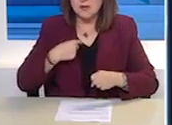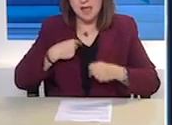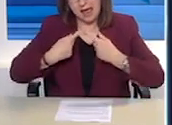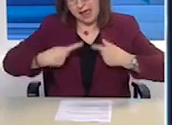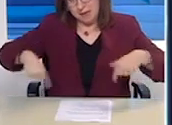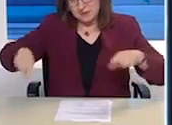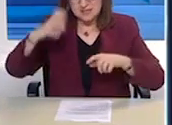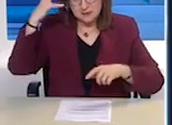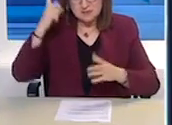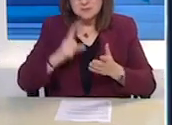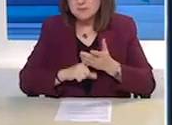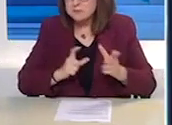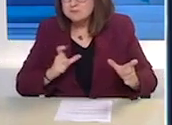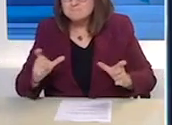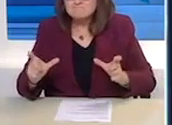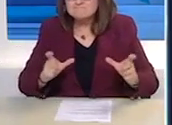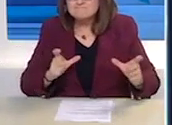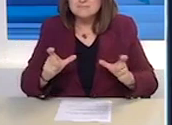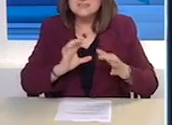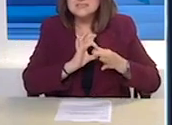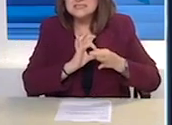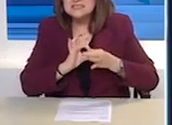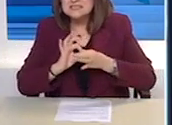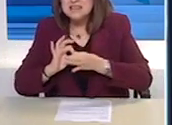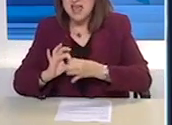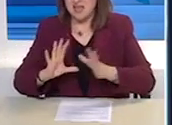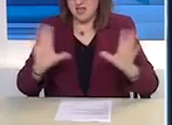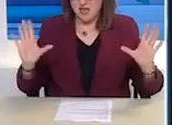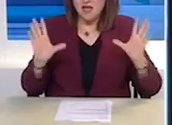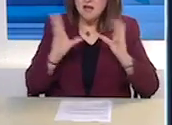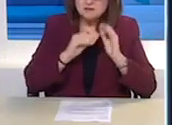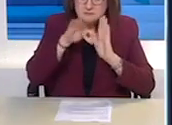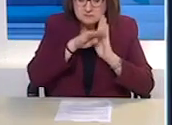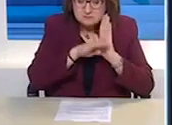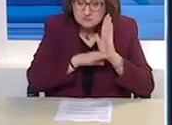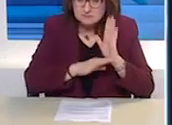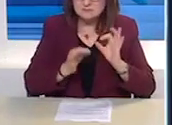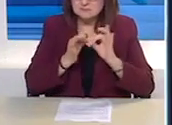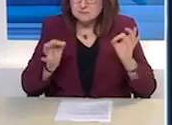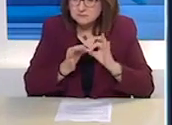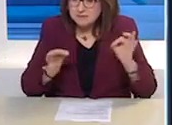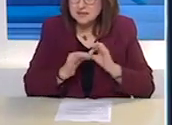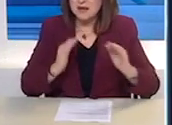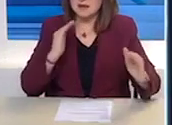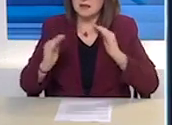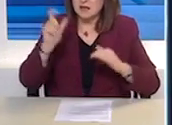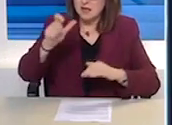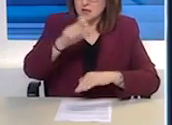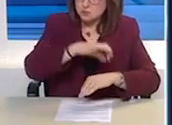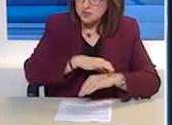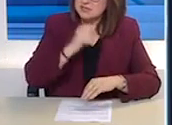επιστήμονες για την αυστηρή τήρηση των διαδικασιών μας που προστατεύουν πρώτα τους ασθενείς αλλά και τη βιοιατρική κοινότητα από πιθανά